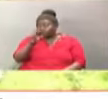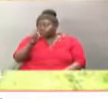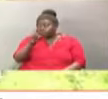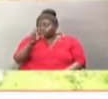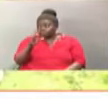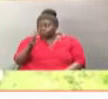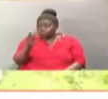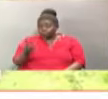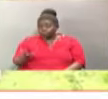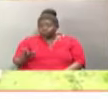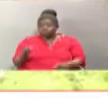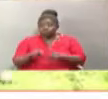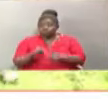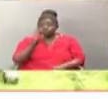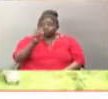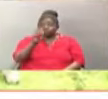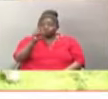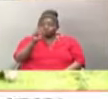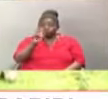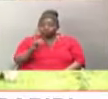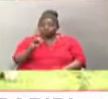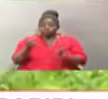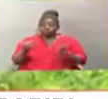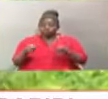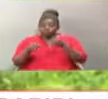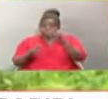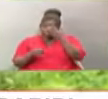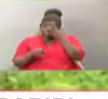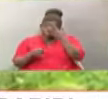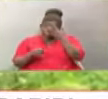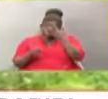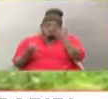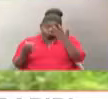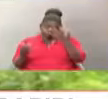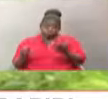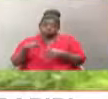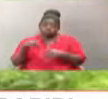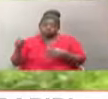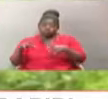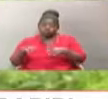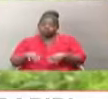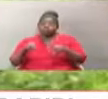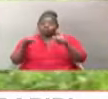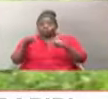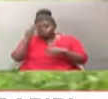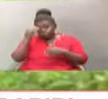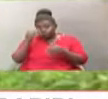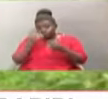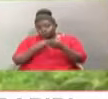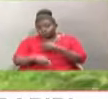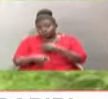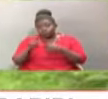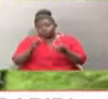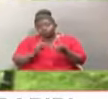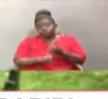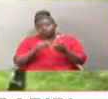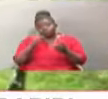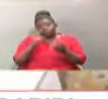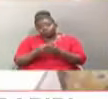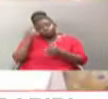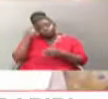basanze Sesimba ne Kato bagezaako okuzisomosa omugga Kyojja okuzitwala e Ssembabule n'ekigendererwa eky'okuzitunda beefuniremu ezibayisa mu